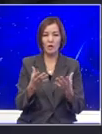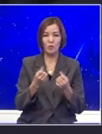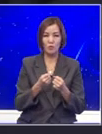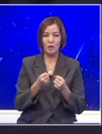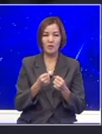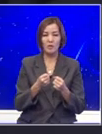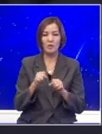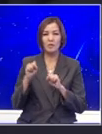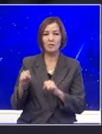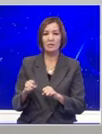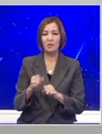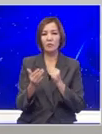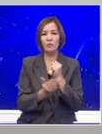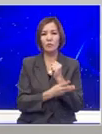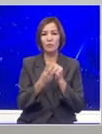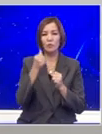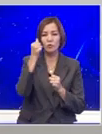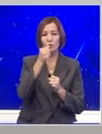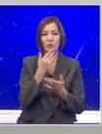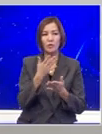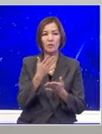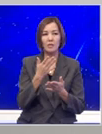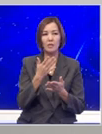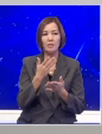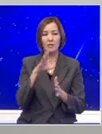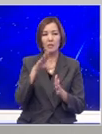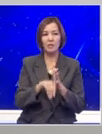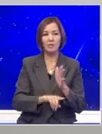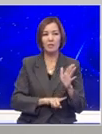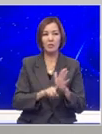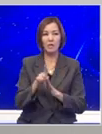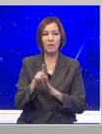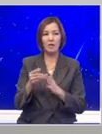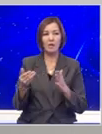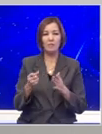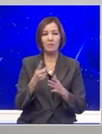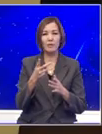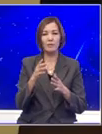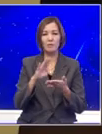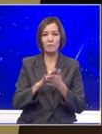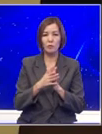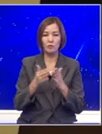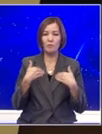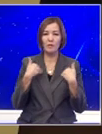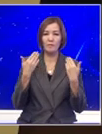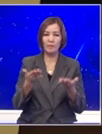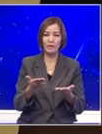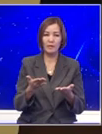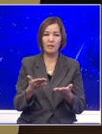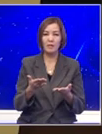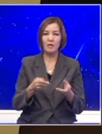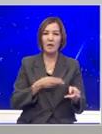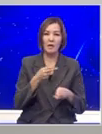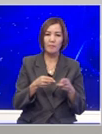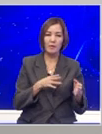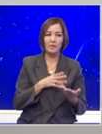Сақтандыру соңғы 3 жылдан астам уақытта енді, содан бастап жаңа бірнеше мүмкіншіліктер пайда болды. Жүрекке жасалатын операция болсын,